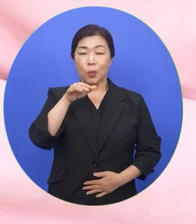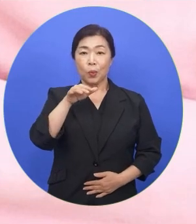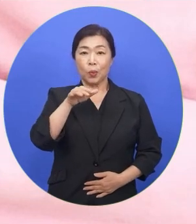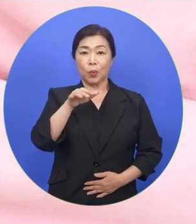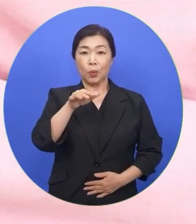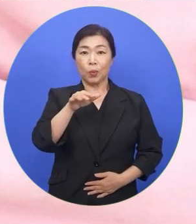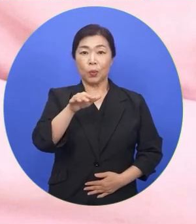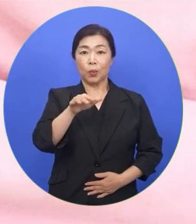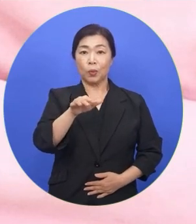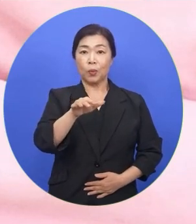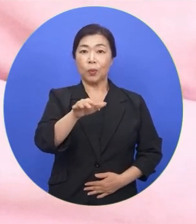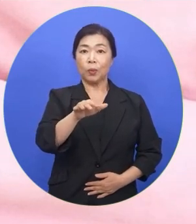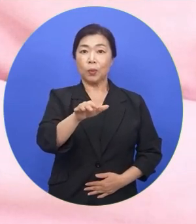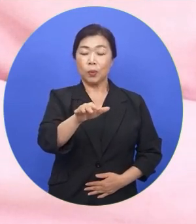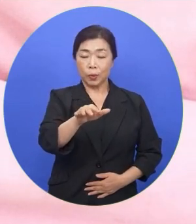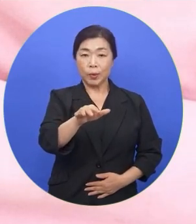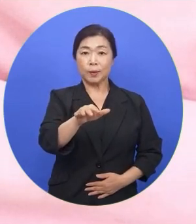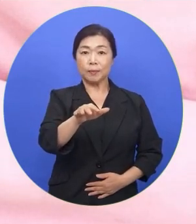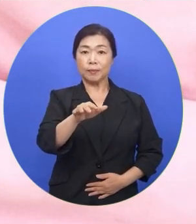내뱉고